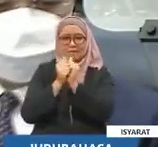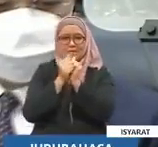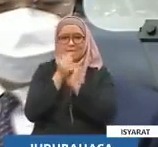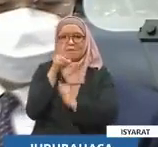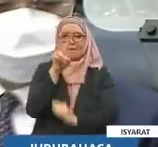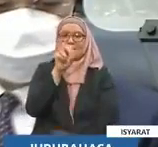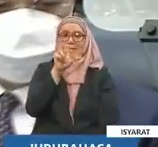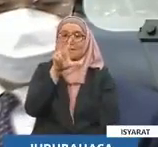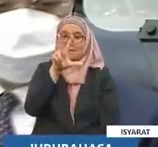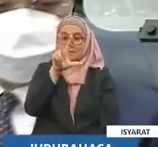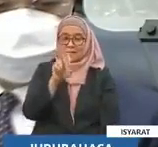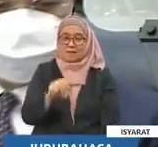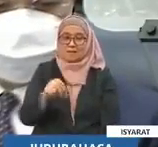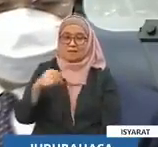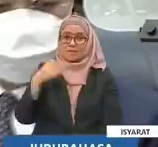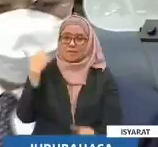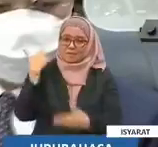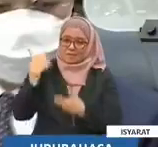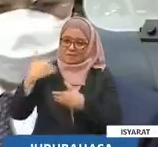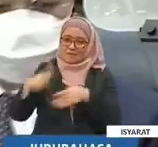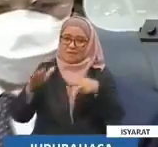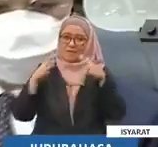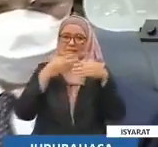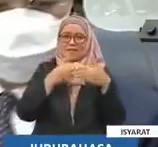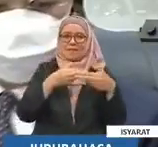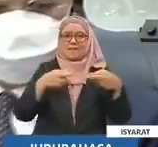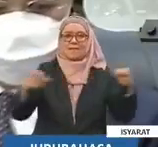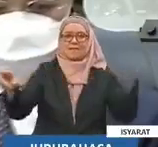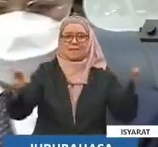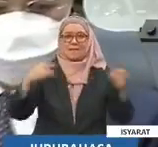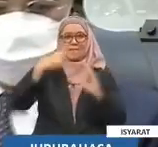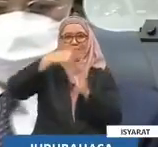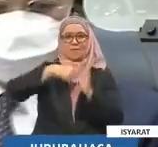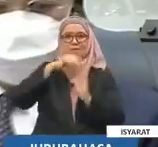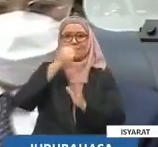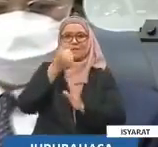telah dilancarkan pada Oktober 2019